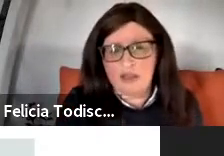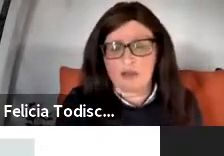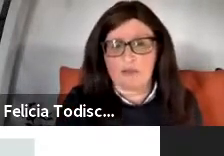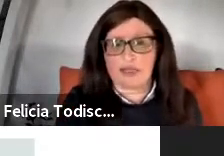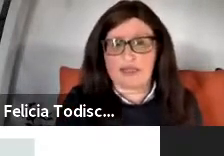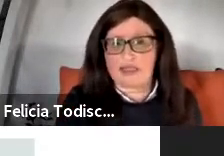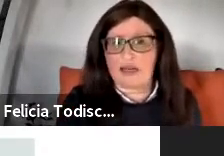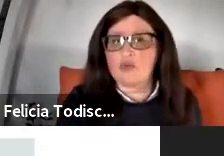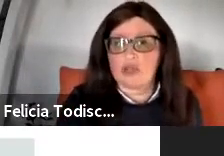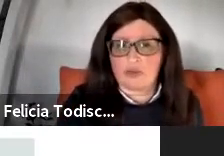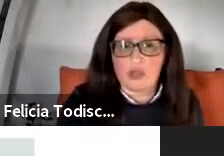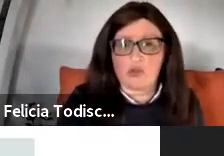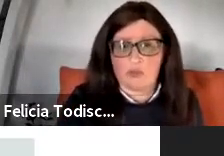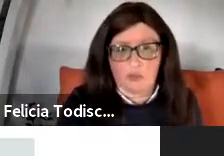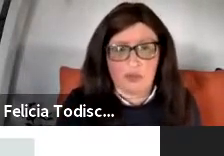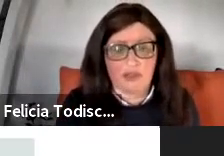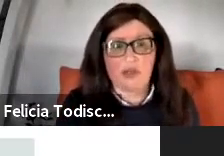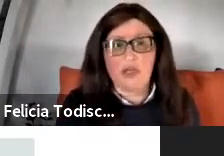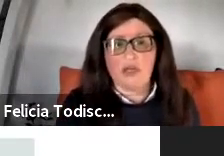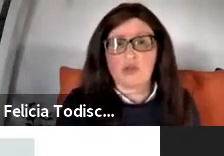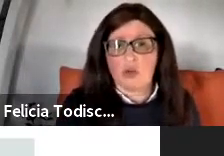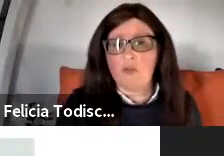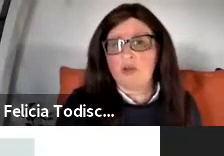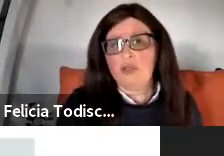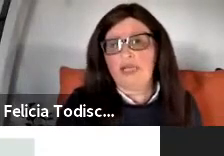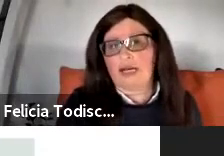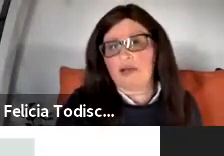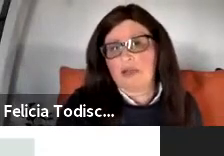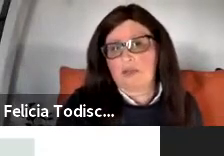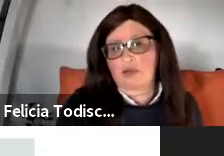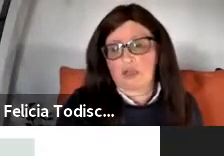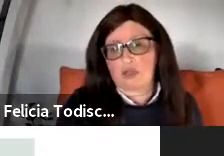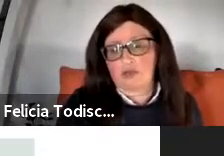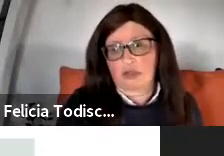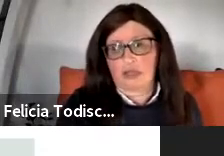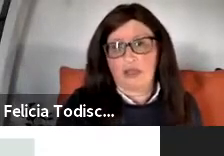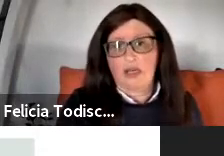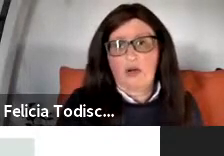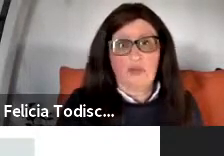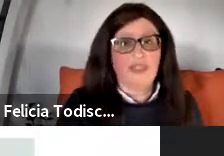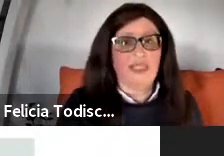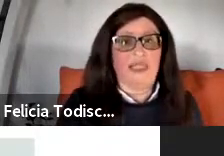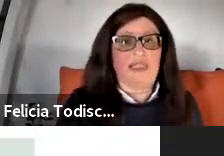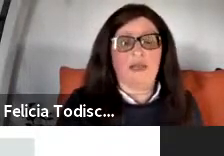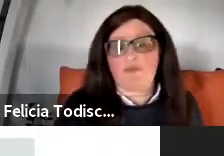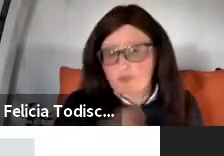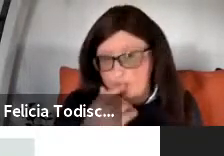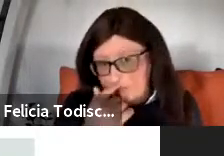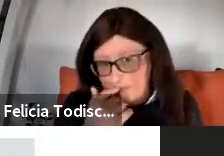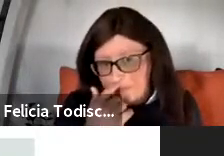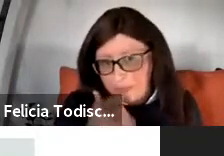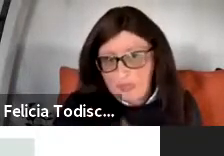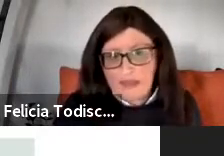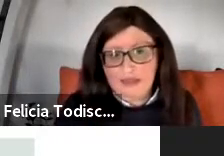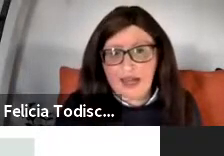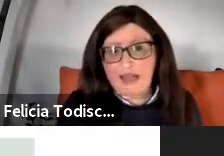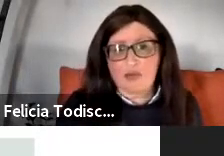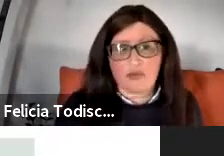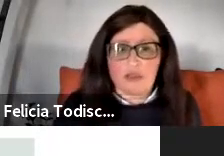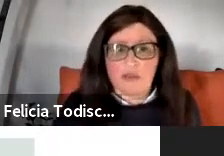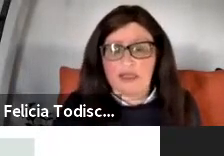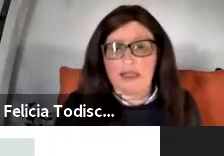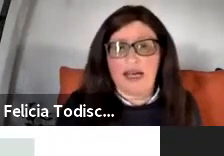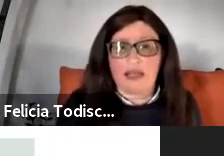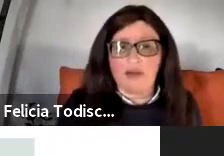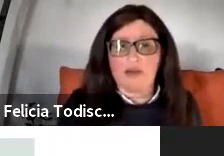a chi presta un servizio pubblico su come comunicare con le persone sorde. Come vedete, tra